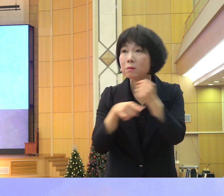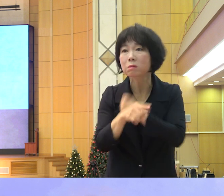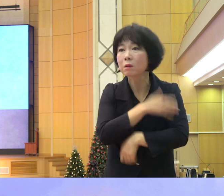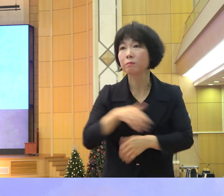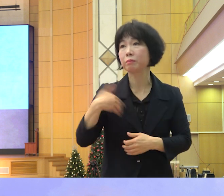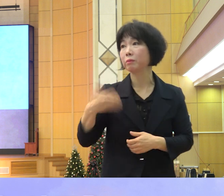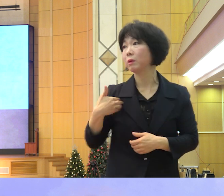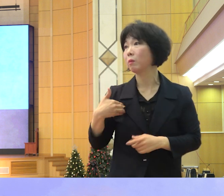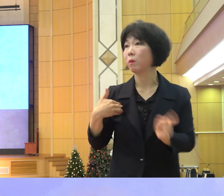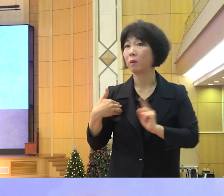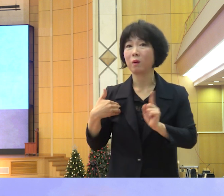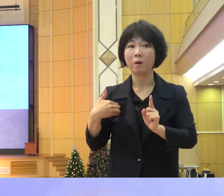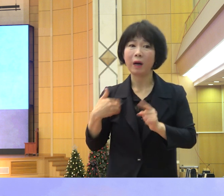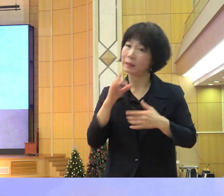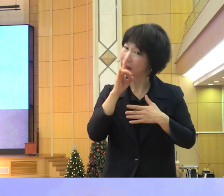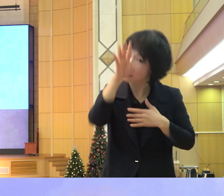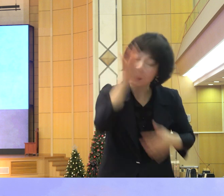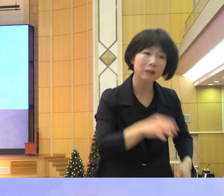아닙니다.